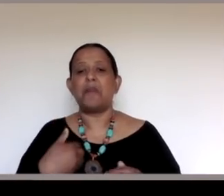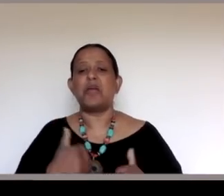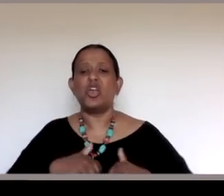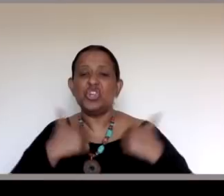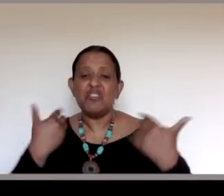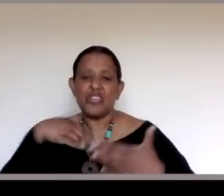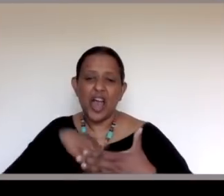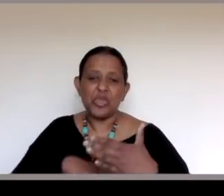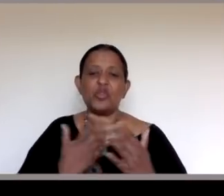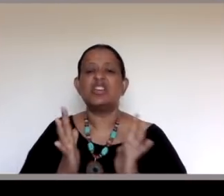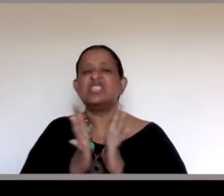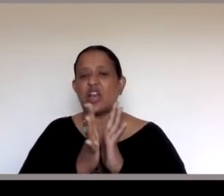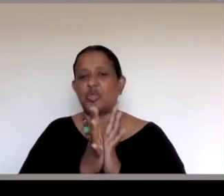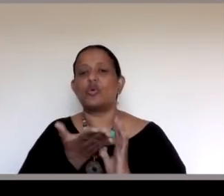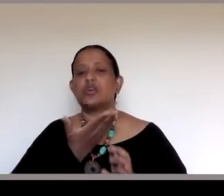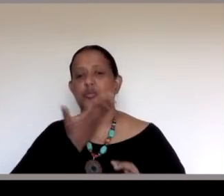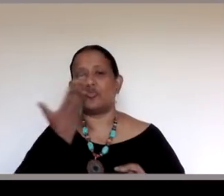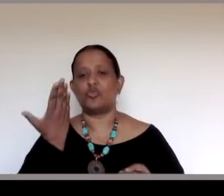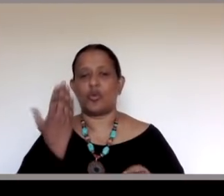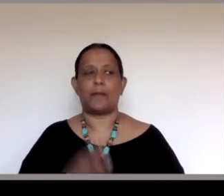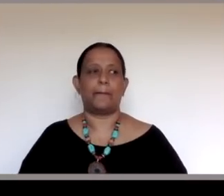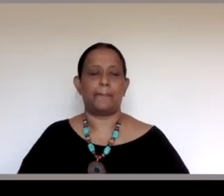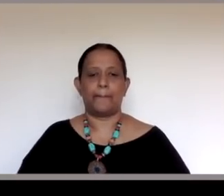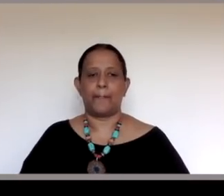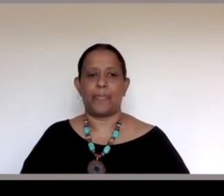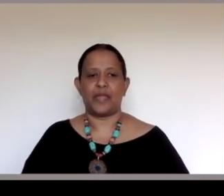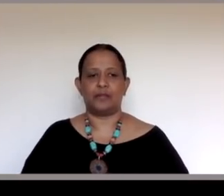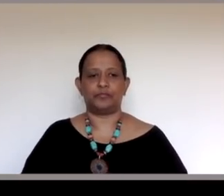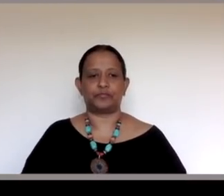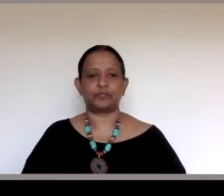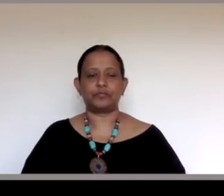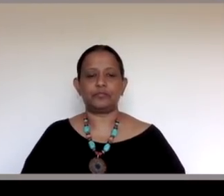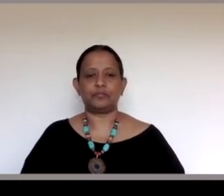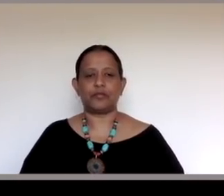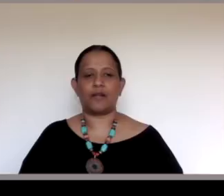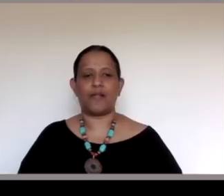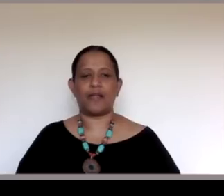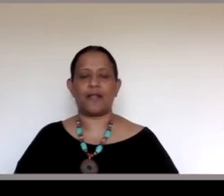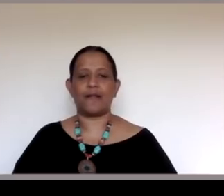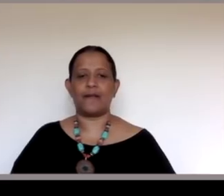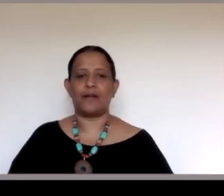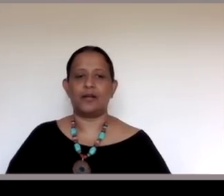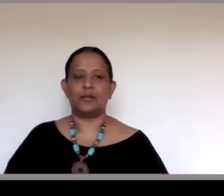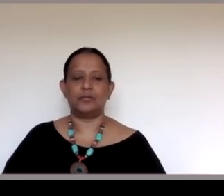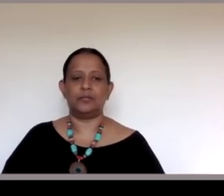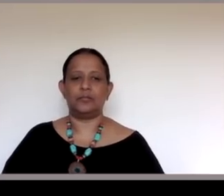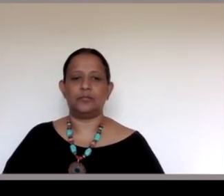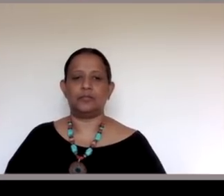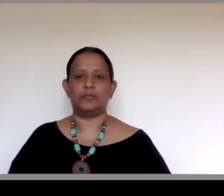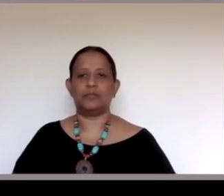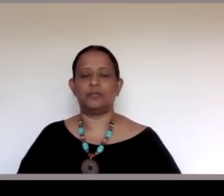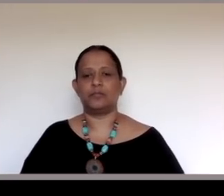உங்களோடு செபிக்க விரும்புகின்றேன் ஒபே அஸ்வசாக நஹிஸ் நமகன் உங்கள் கண்களை மூடி தலைகளை தாழ்த்தி கொள்ளுங்க தன்வாத அபி தக்க பிரீத்திய